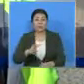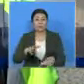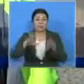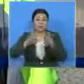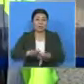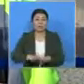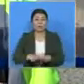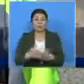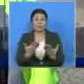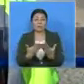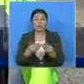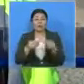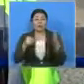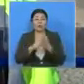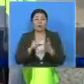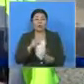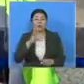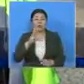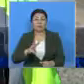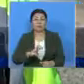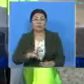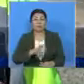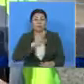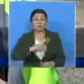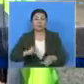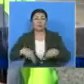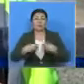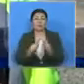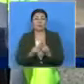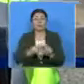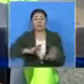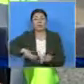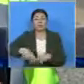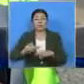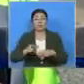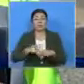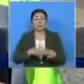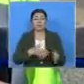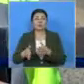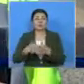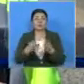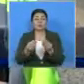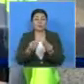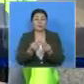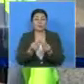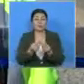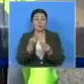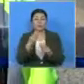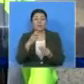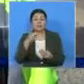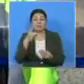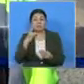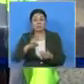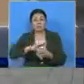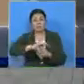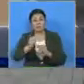Бүгінгі таңда 16 шақырым жол қазір қолданысқа берілді, үстімен жүріп жатыр. Кейін осы жолдың үстіне тағы да бір шебелкі мастикалық